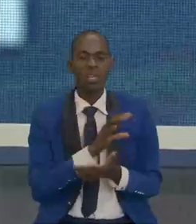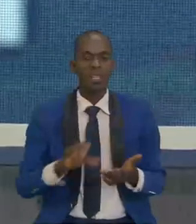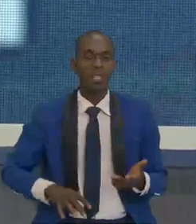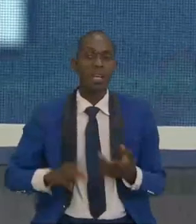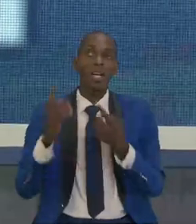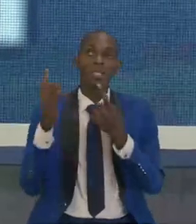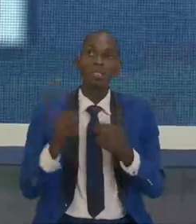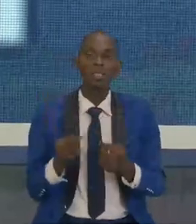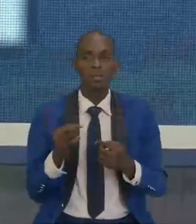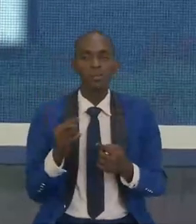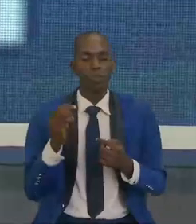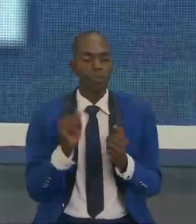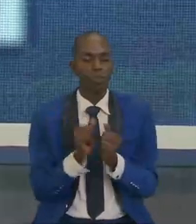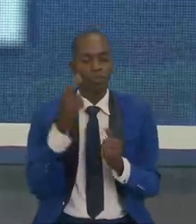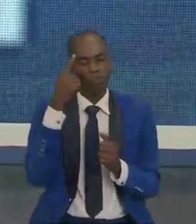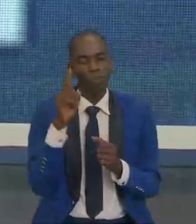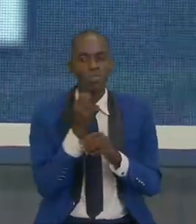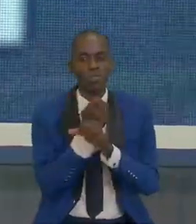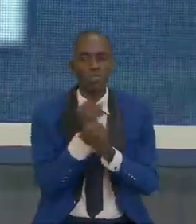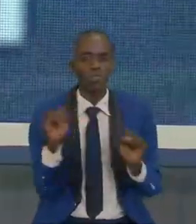Christ est venu avec le salut,